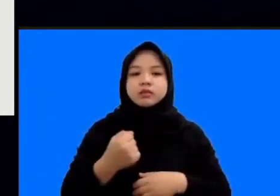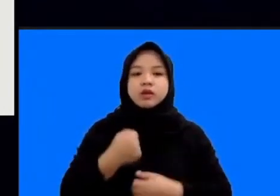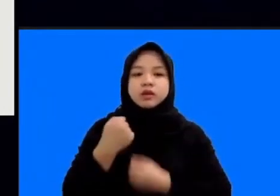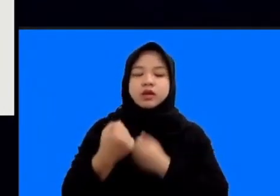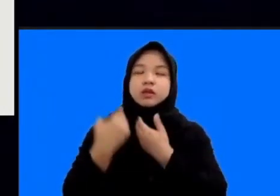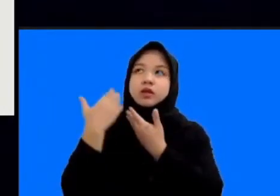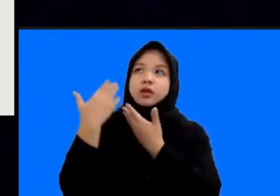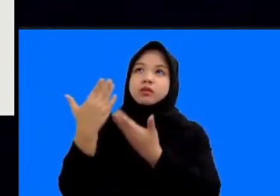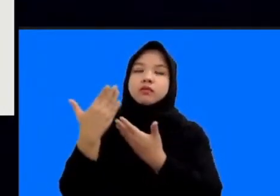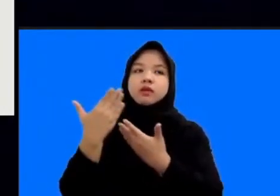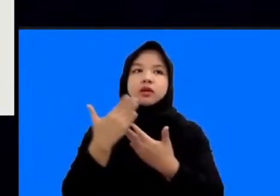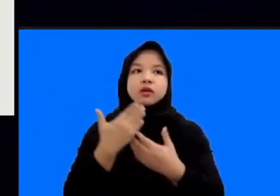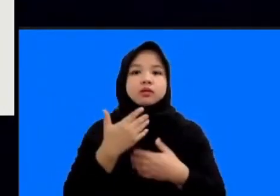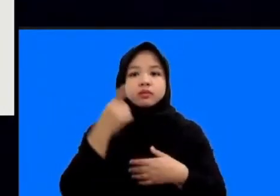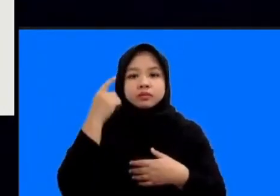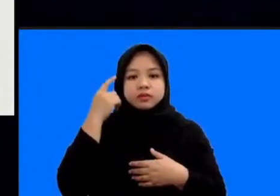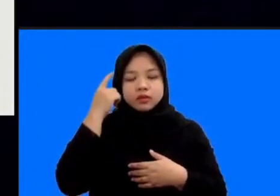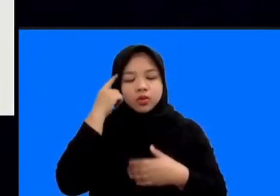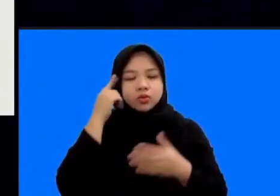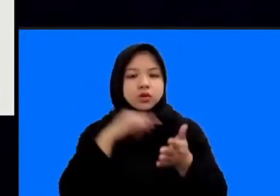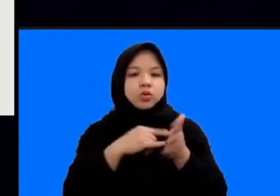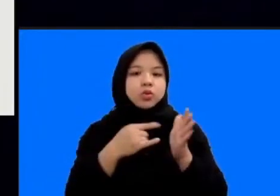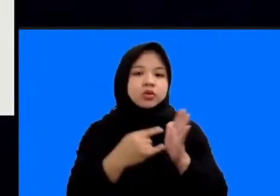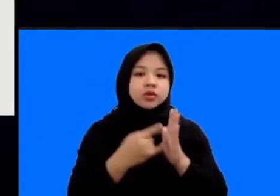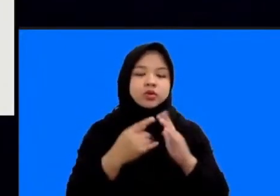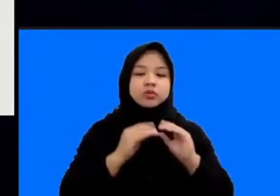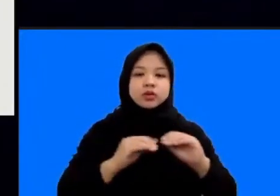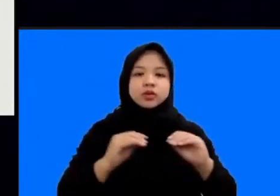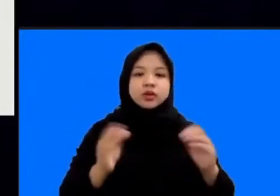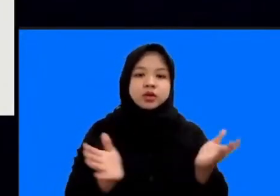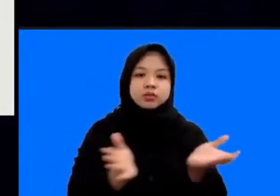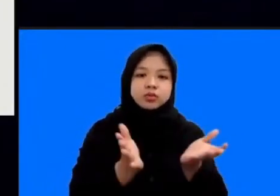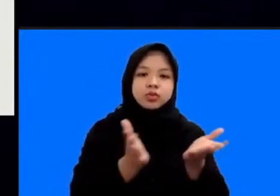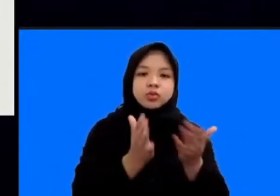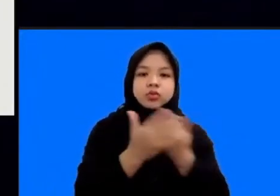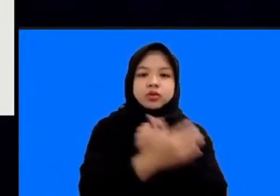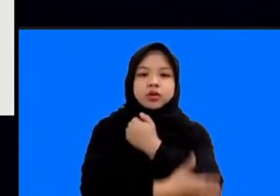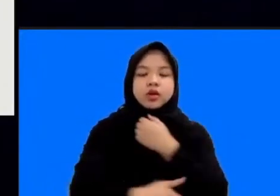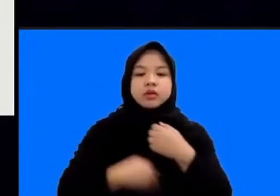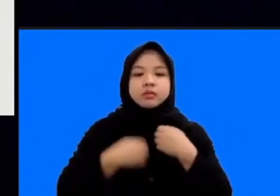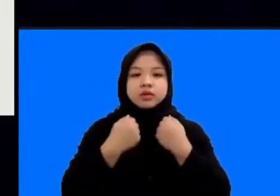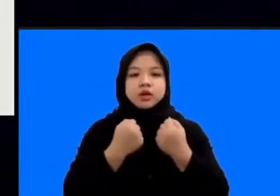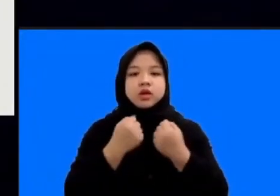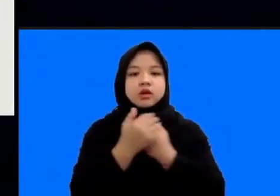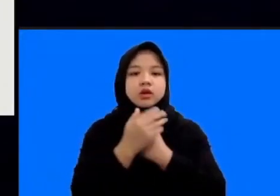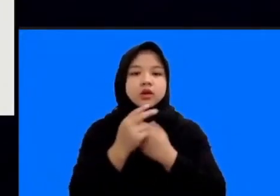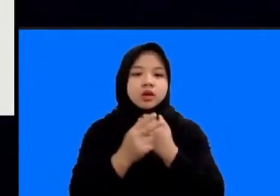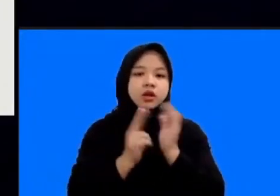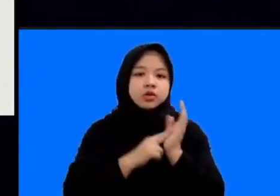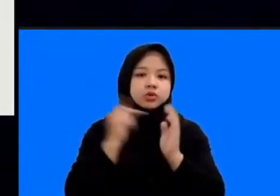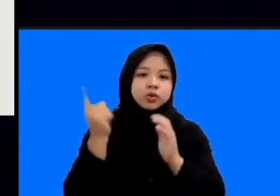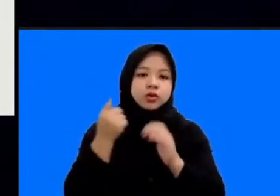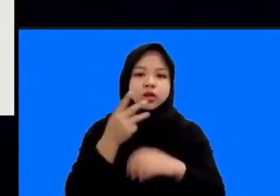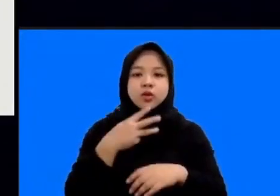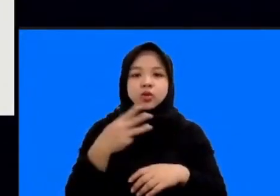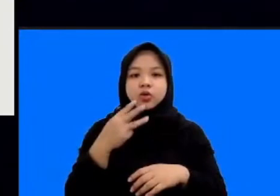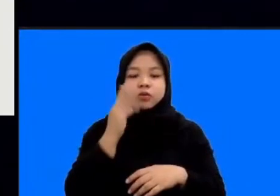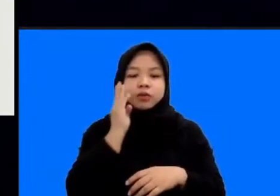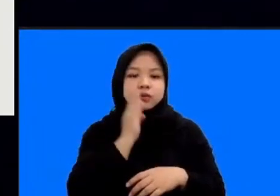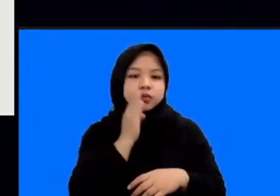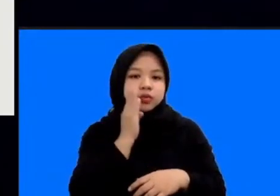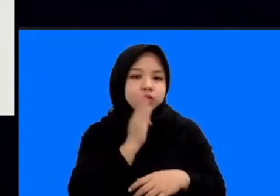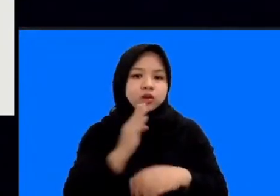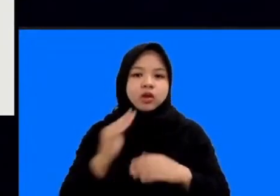lalu juga penyelenggaraan pendidikan bela negara dan juga ketahanan nasional peneguhan kemandirian ekonomi Pemuda lalu juga